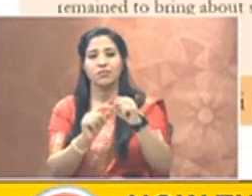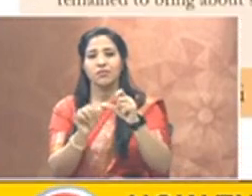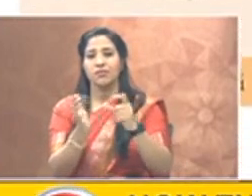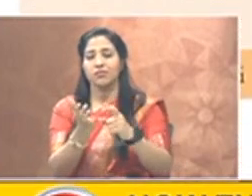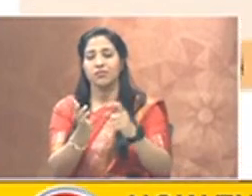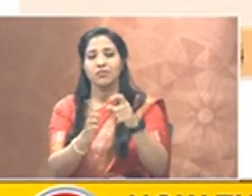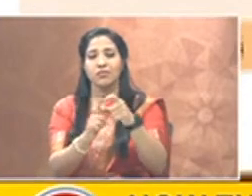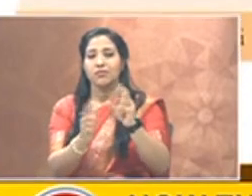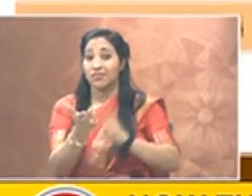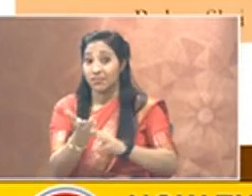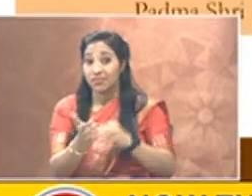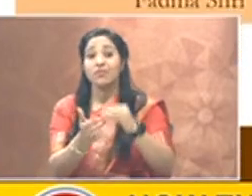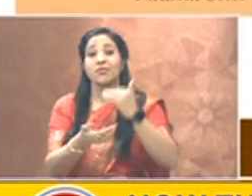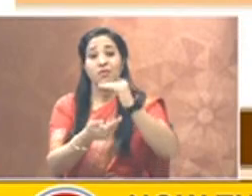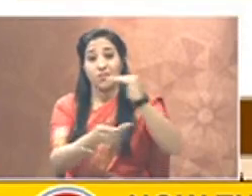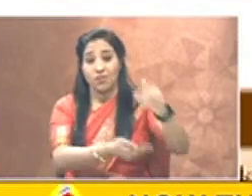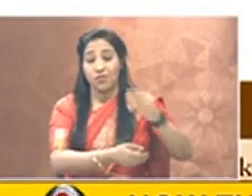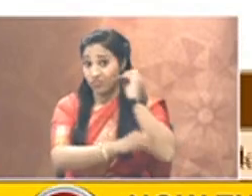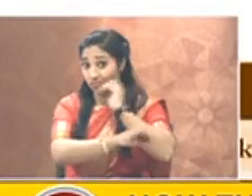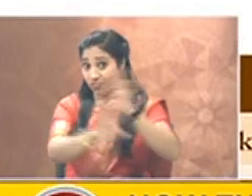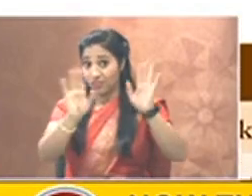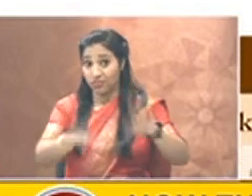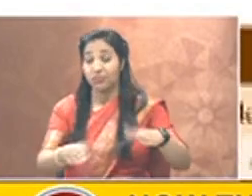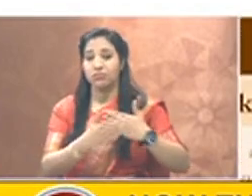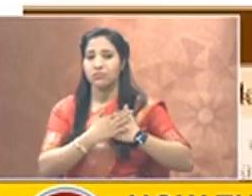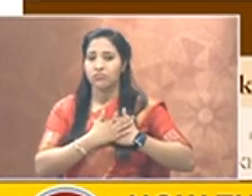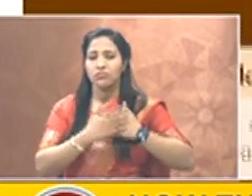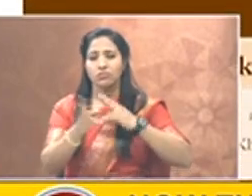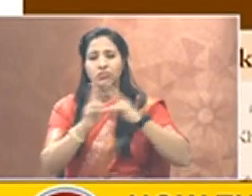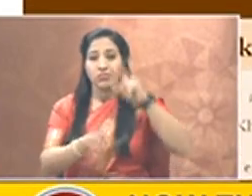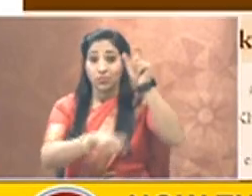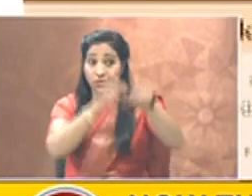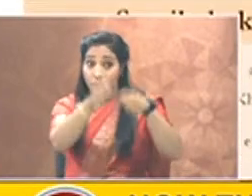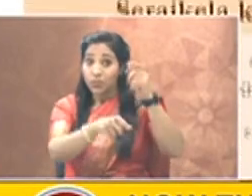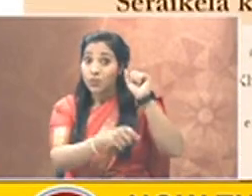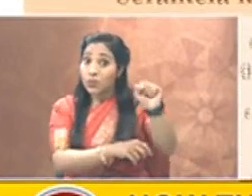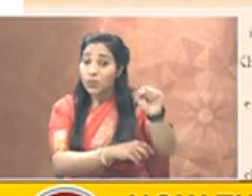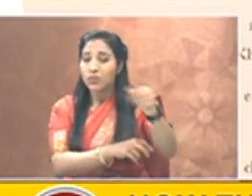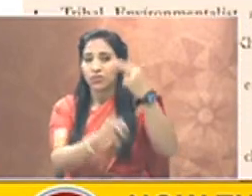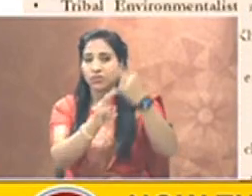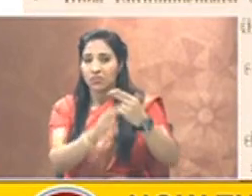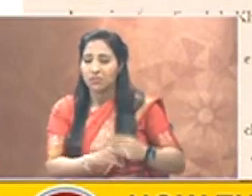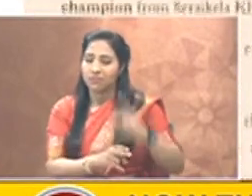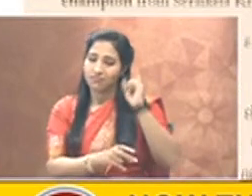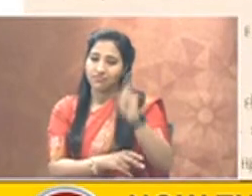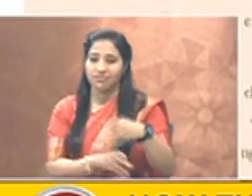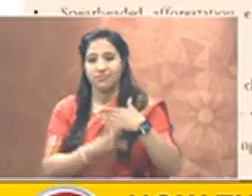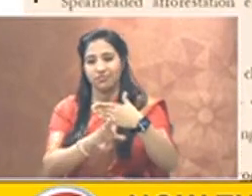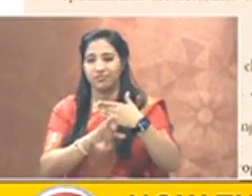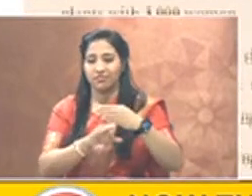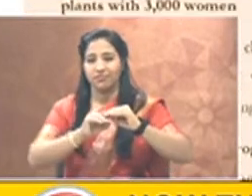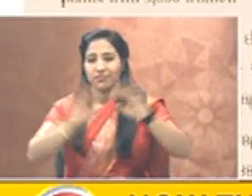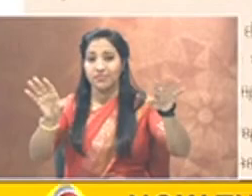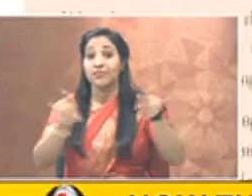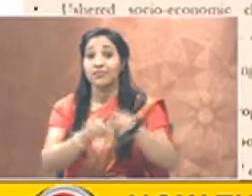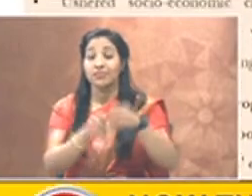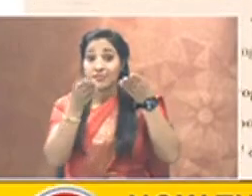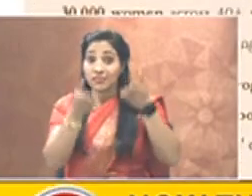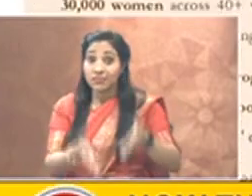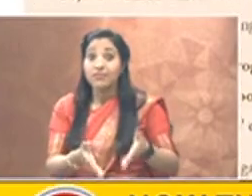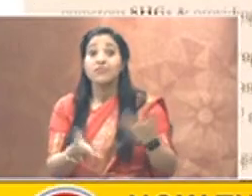का ऐलान किया है, तो मन की बात में ऐसे लोगों की चर्चा स्वाभाविक है। इस बार